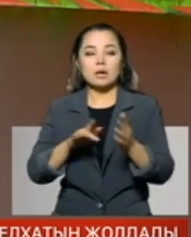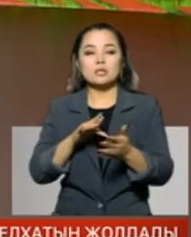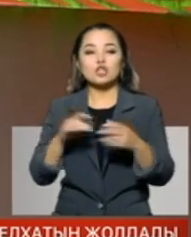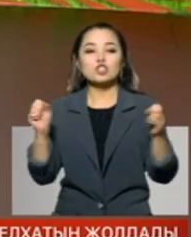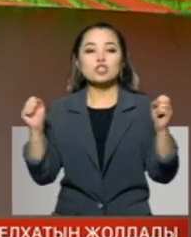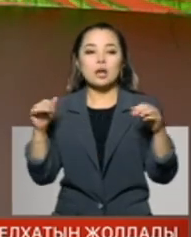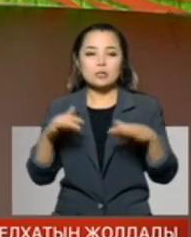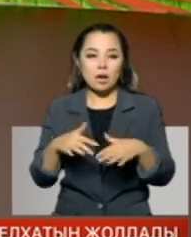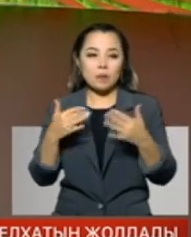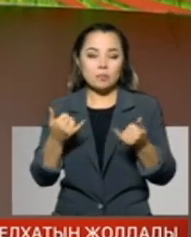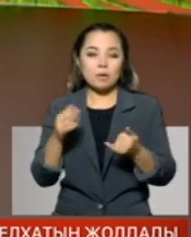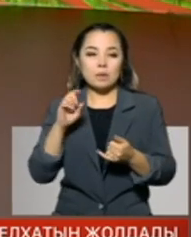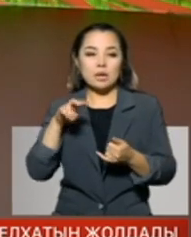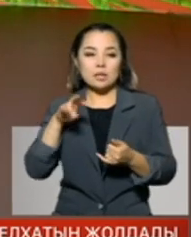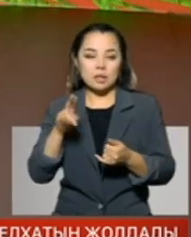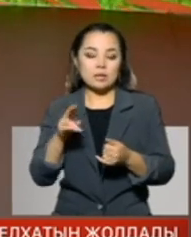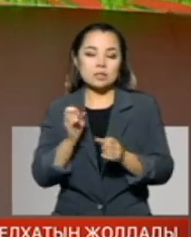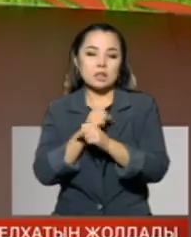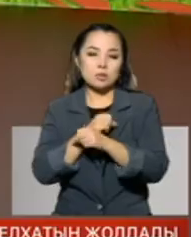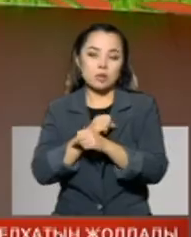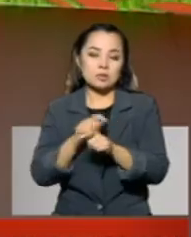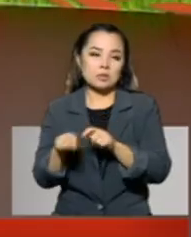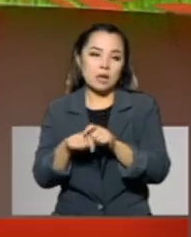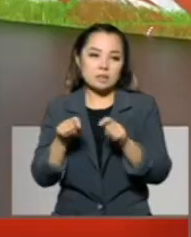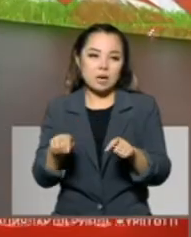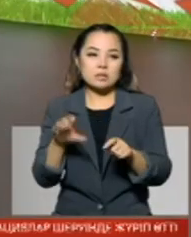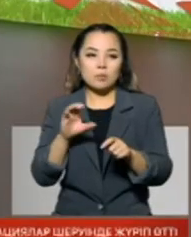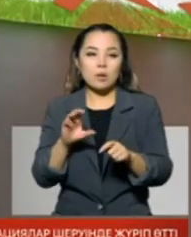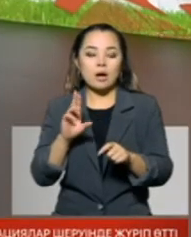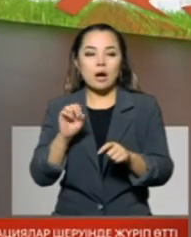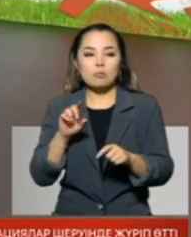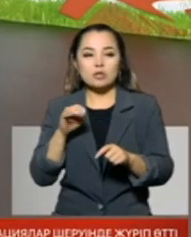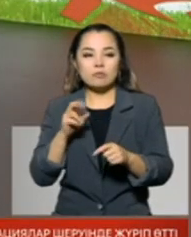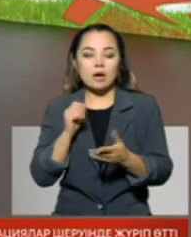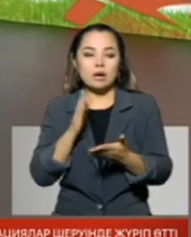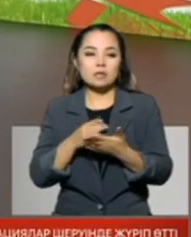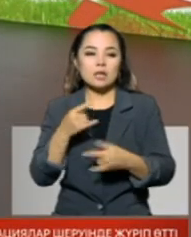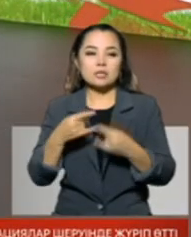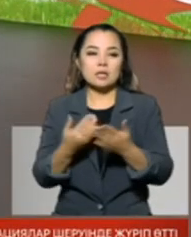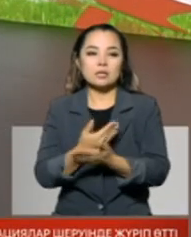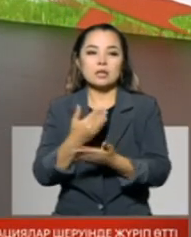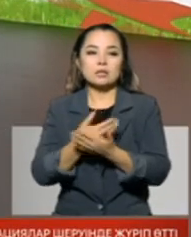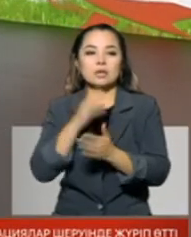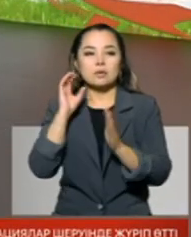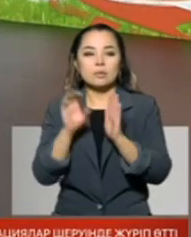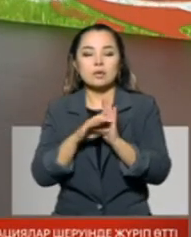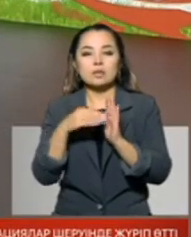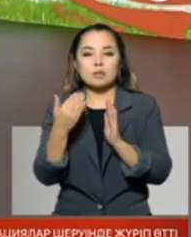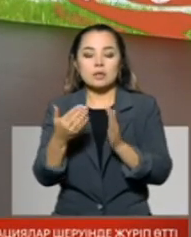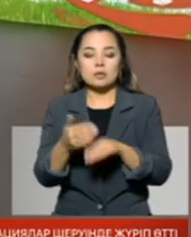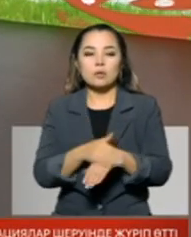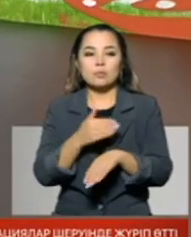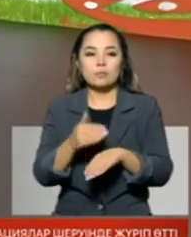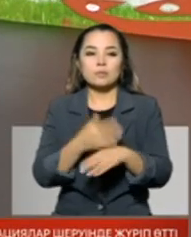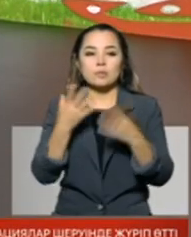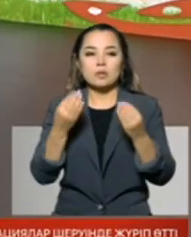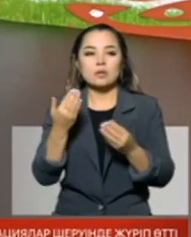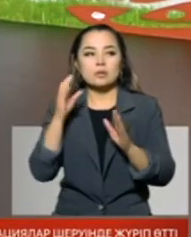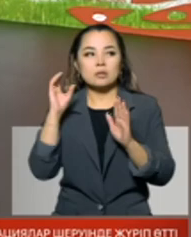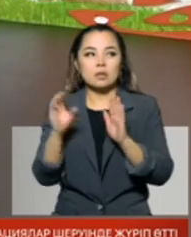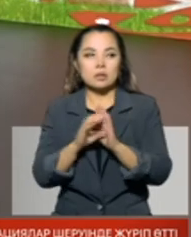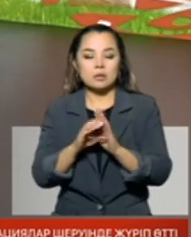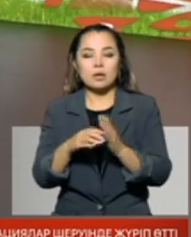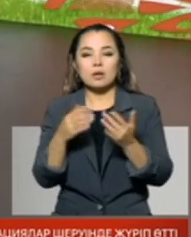жиналды. Қазір бірлік керуенінің салтанаты шарасынан Самал Қабышева тікелей байланысқа шығуға дайын. Самал, қайырлы күн, сіз эфирдесіз.